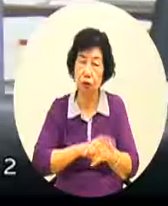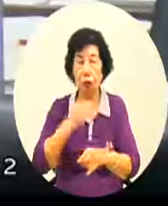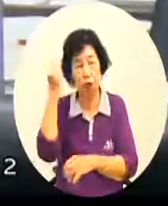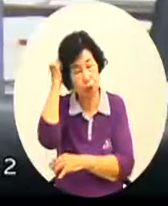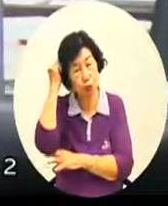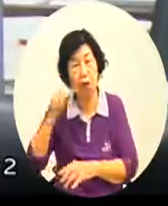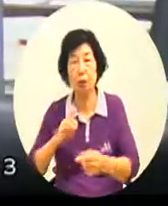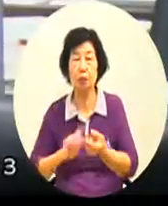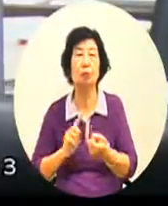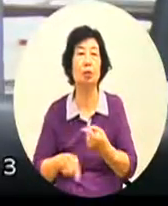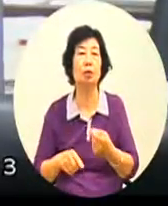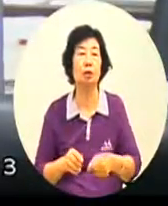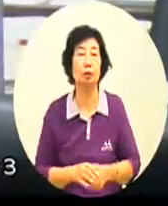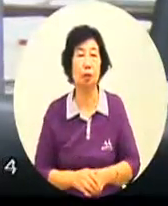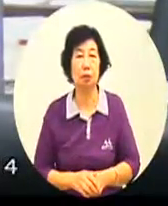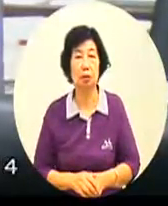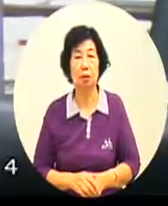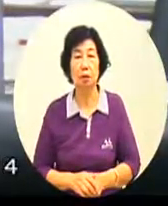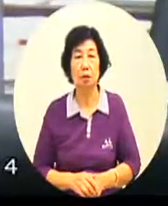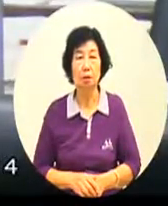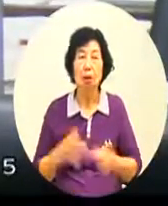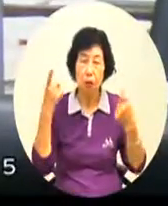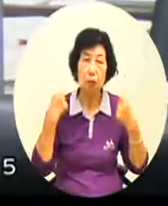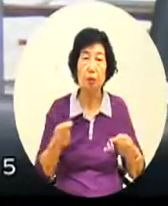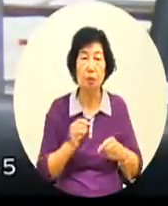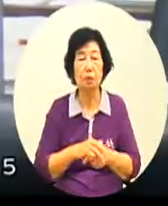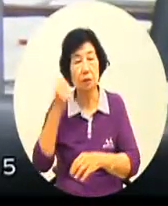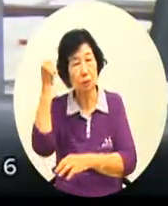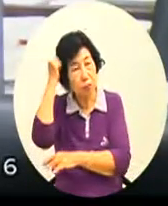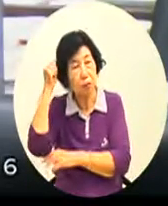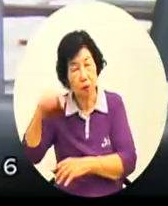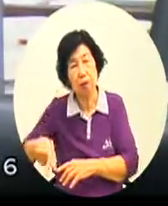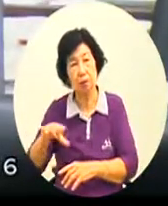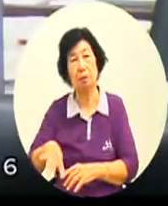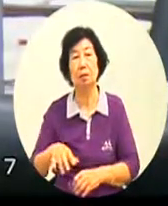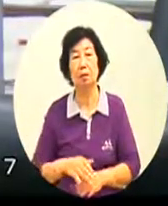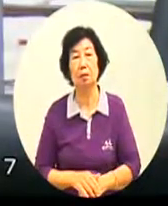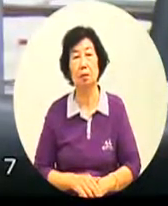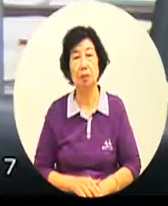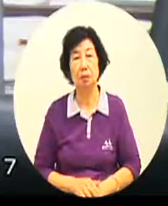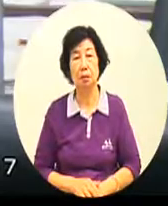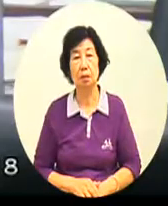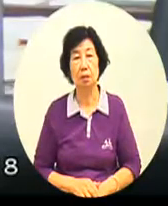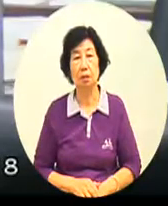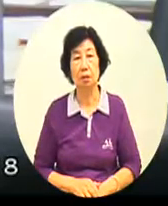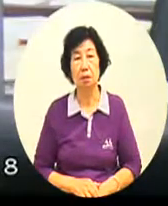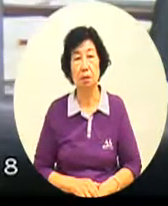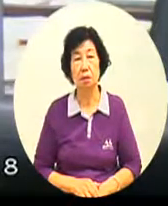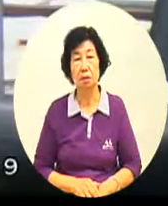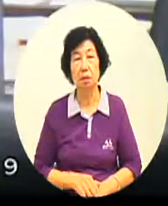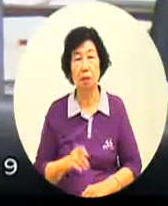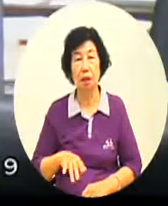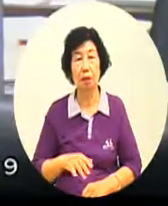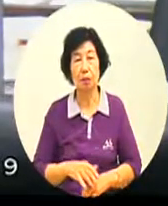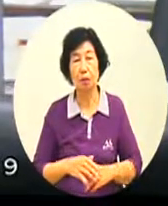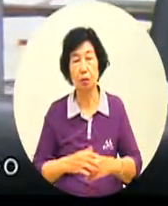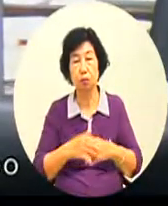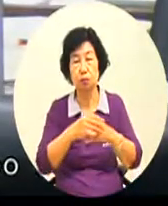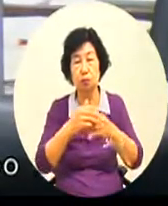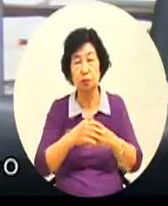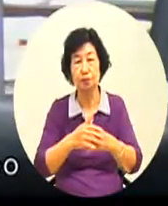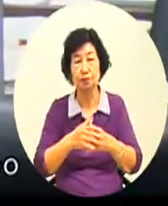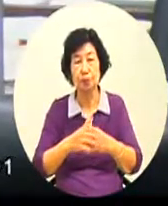的时候，他们就坐落在这个地方，他们也使用这块土地啊。主委， 是 你的族人在这里啊，他们很早以前就